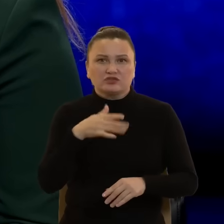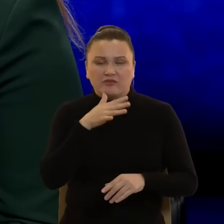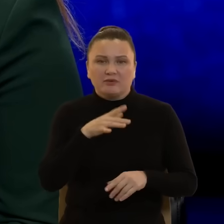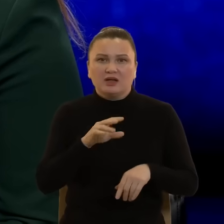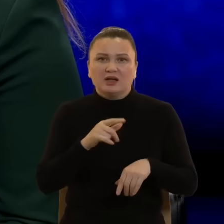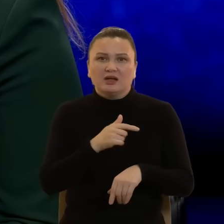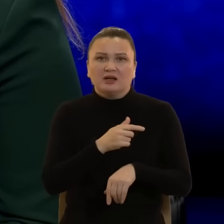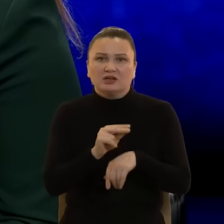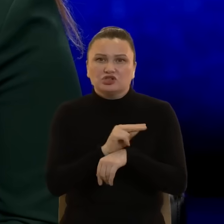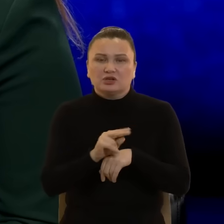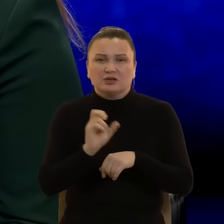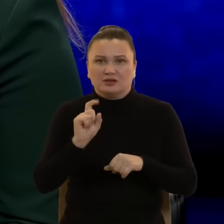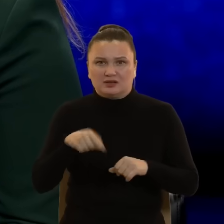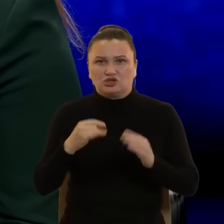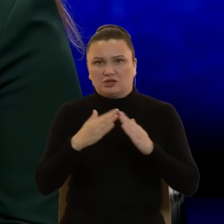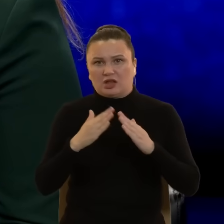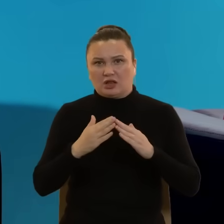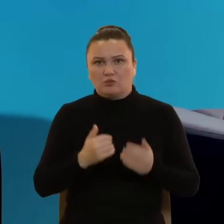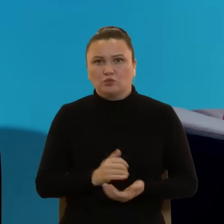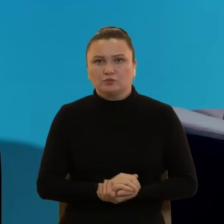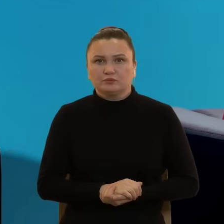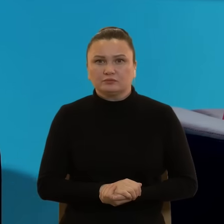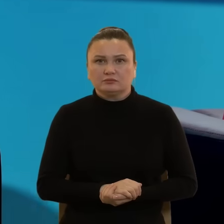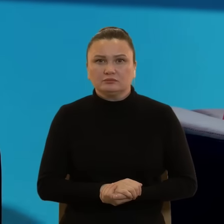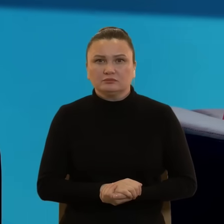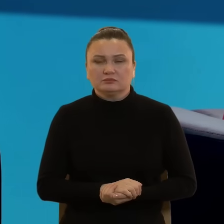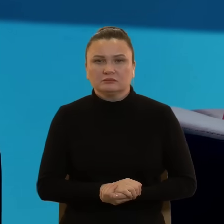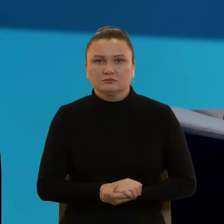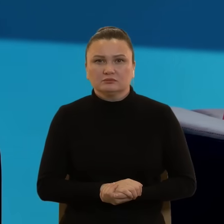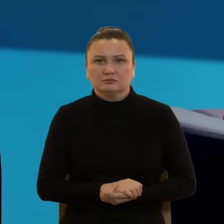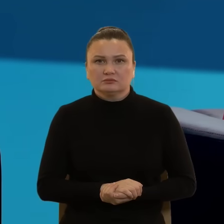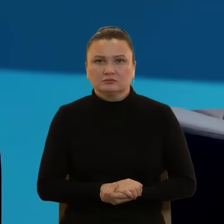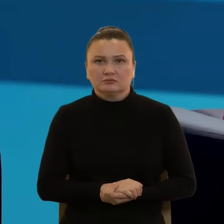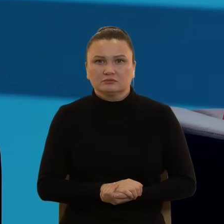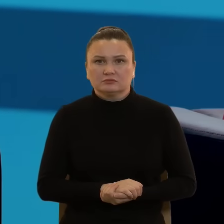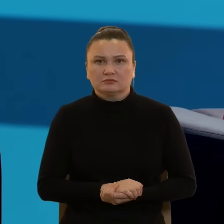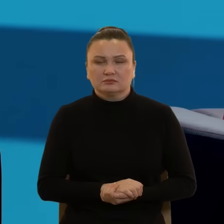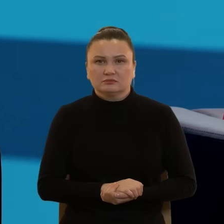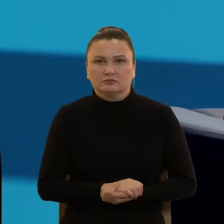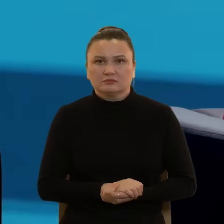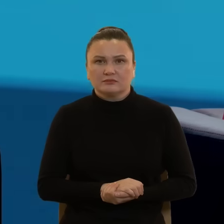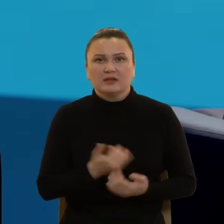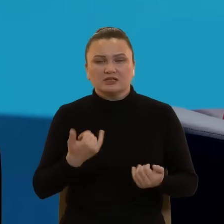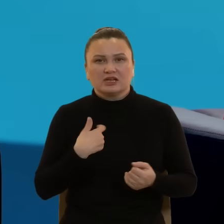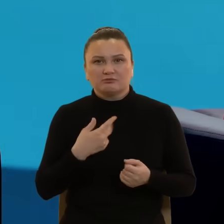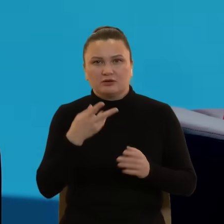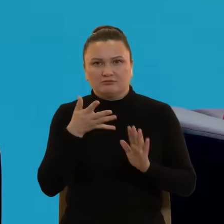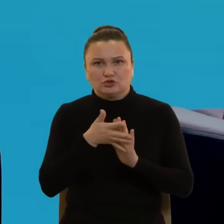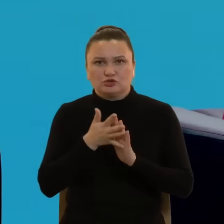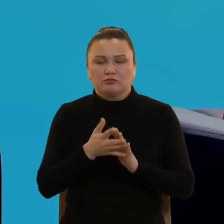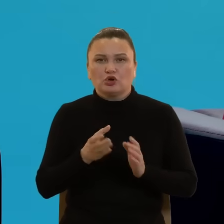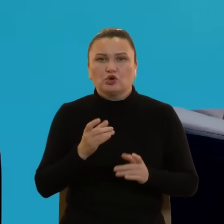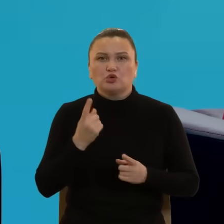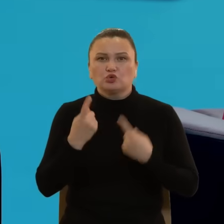инфекции в амбулаторной практике. Ну, сейчас мы окунемся в мир этих супербактерий, которые